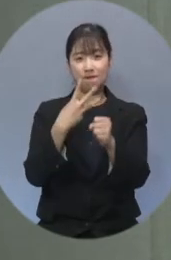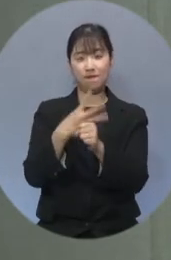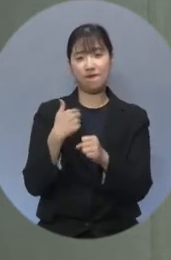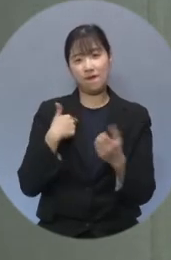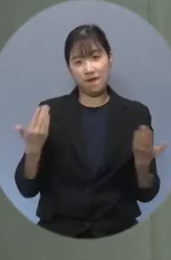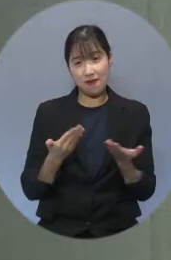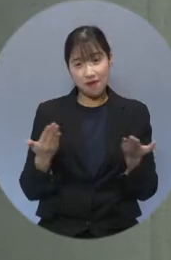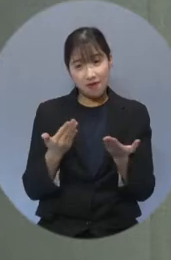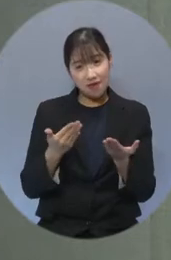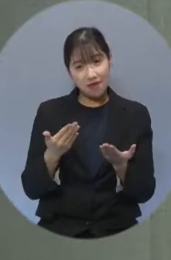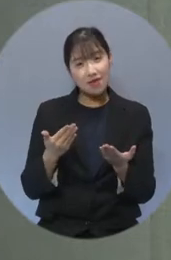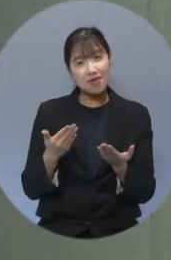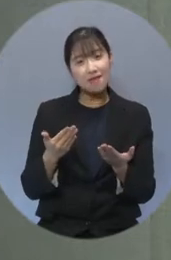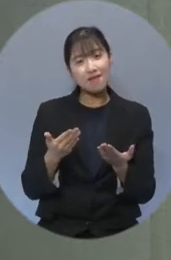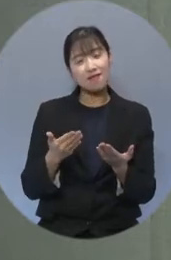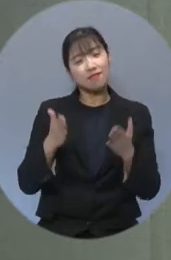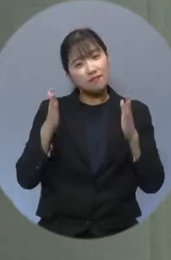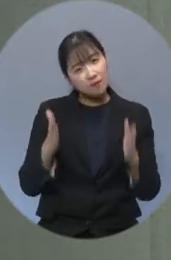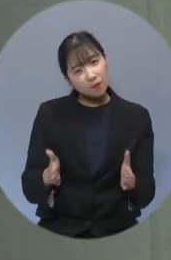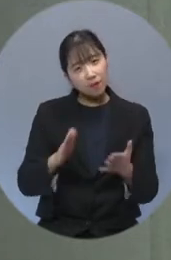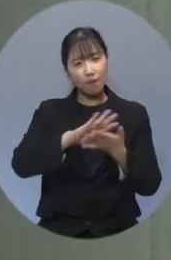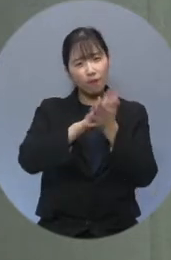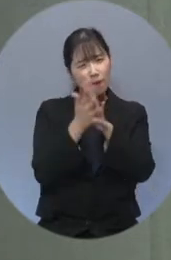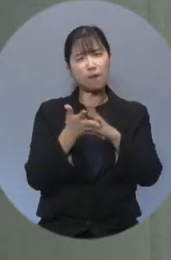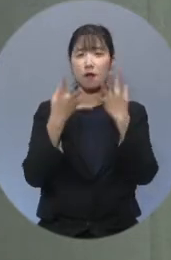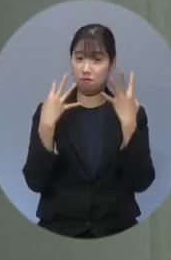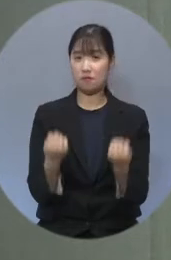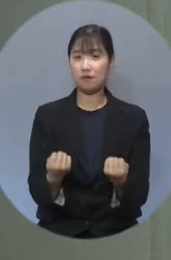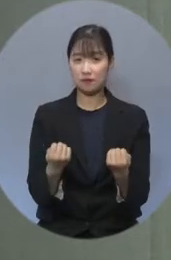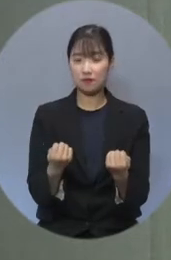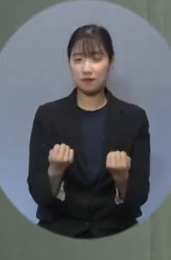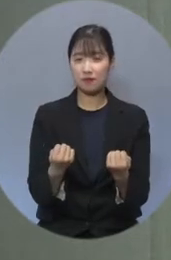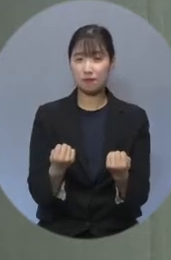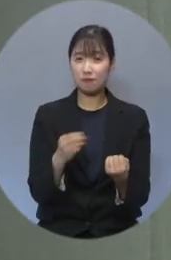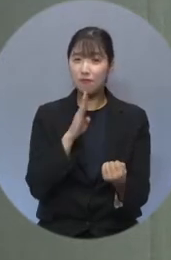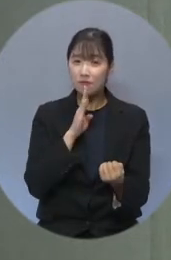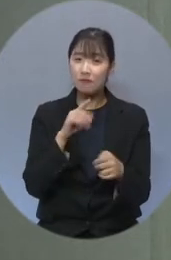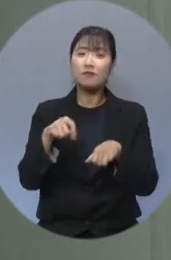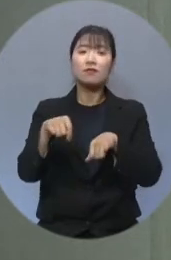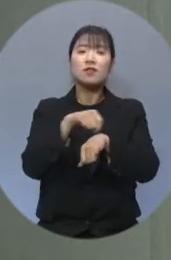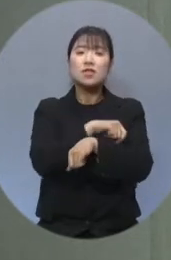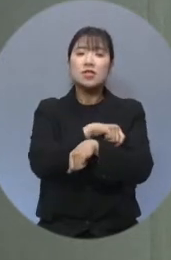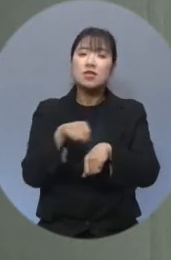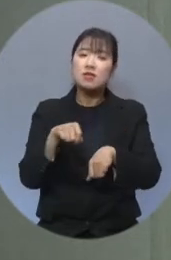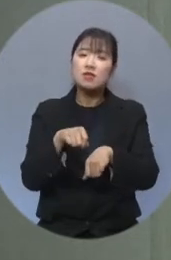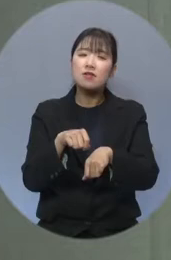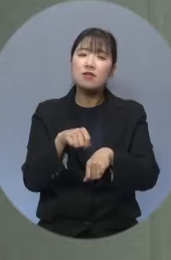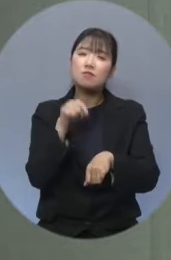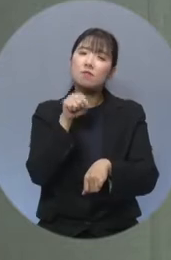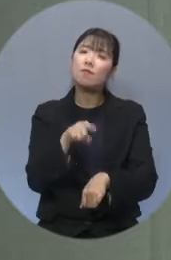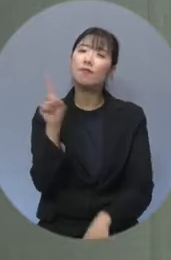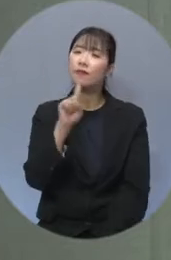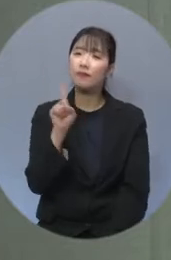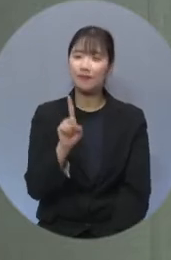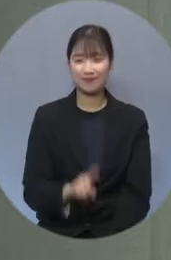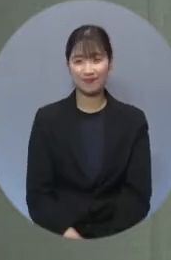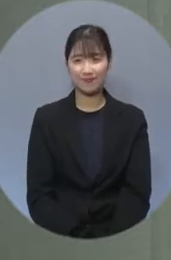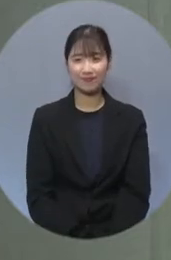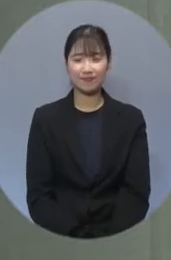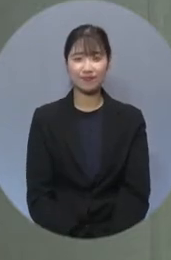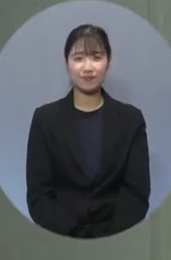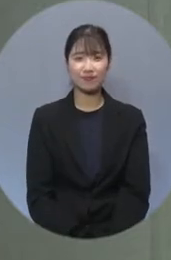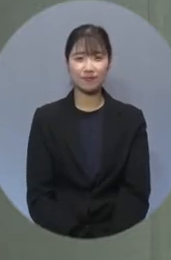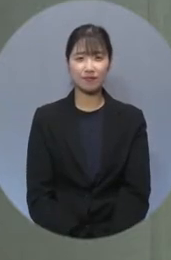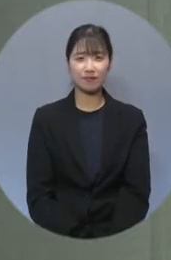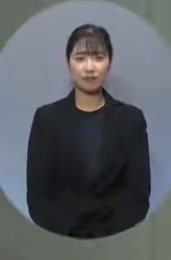기간에 네네네. 많은 변화를 가져온 것 같아요. 네, 뭐, 특히 네. 어떤 변화를 들 수 있을까요? 이제